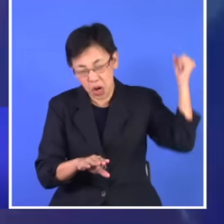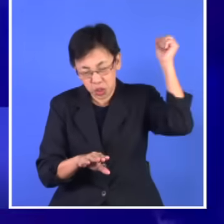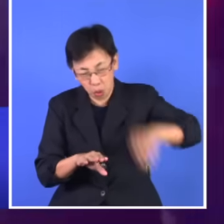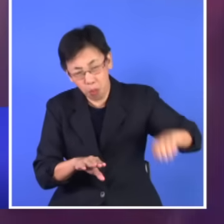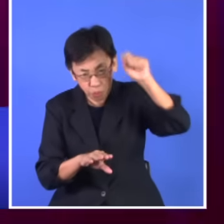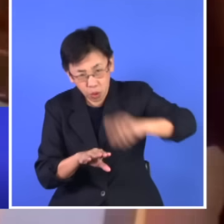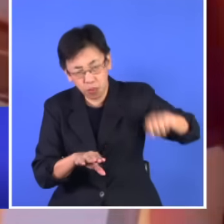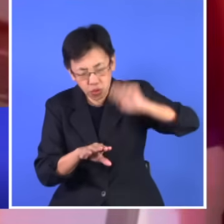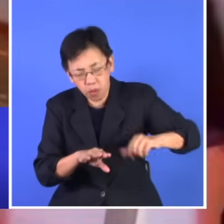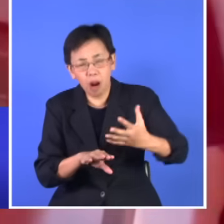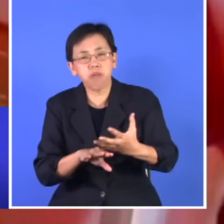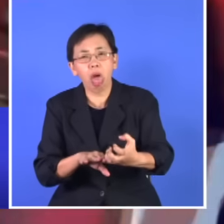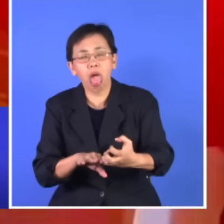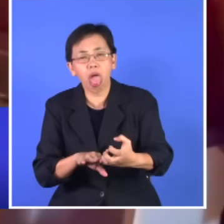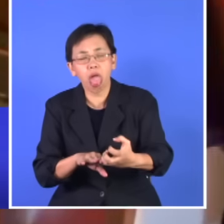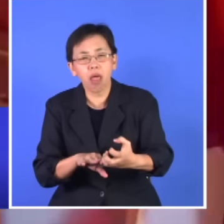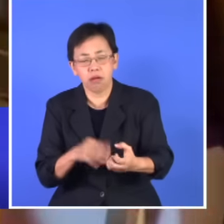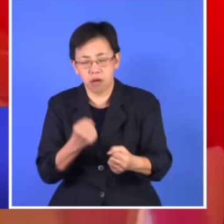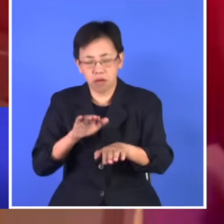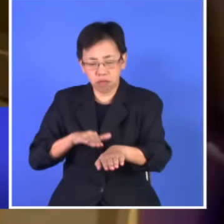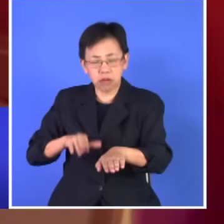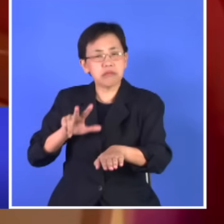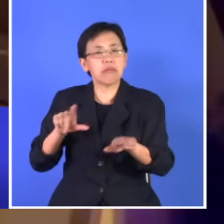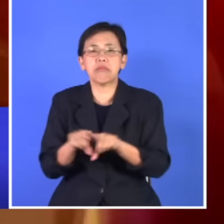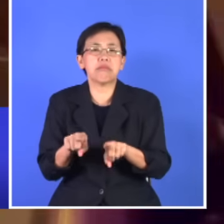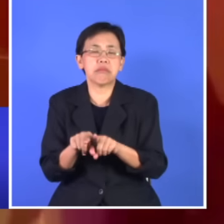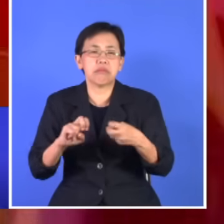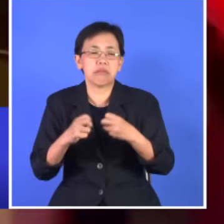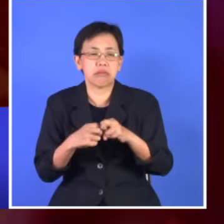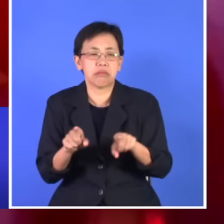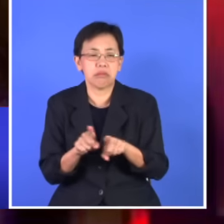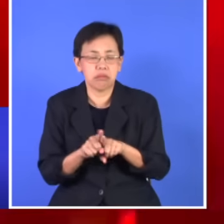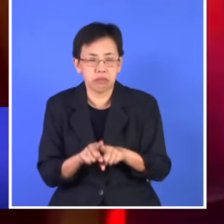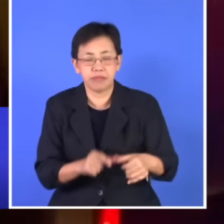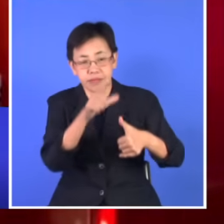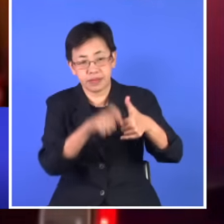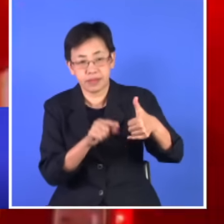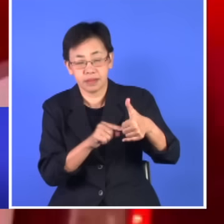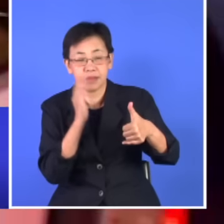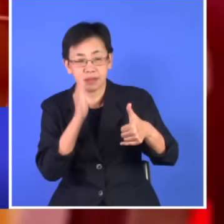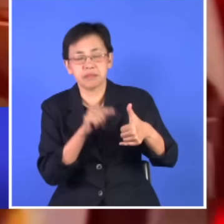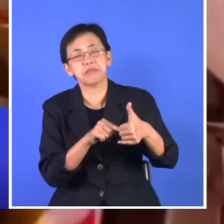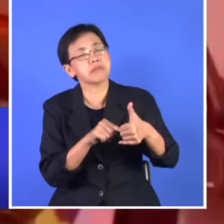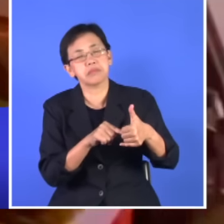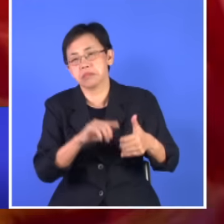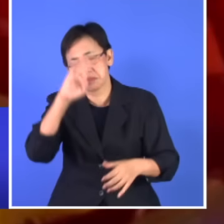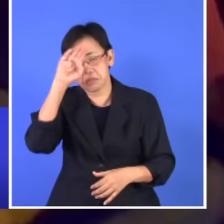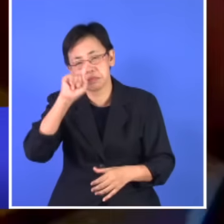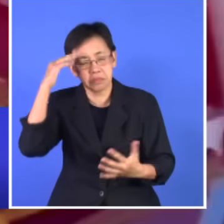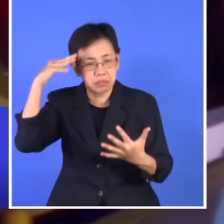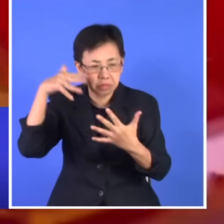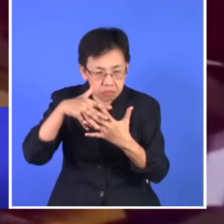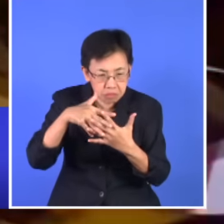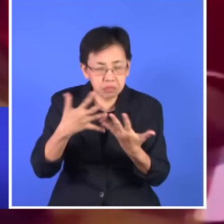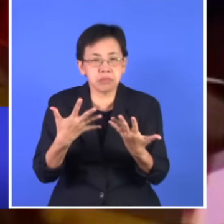พังเสียหายค่ะอีก 3คันก็โดนไปเหมือนกันตรวจสอบประวัติของวิสินป่วยค่ะป่วยด้วยโรคจิตเวชก็